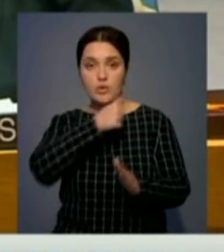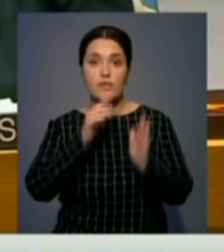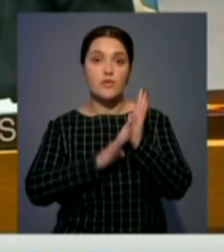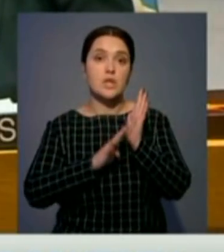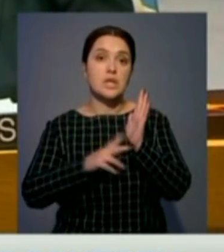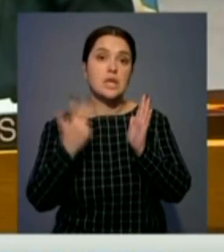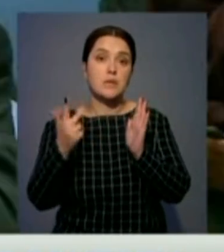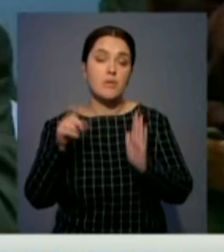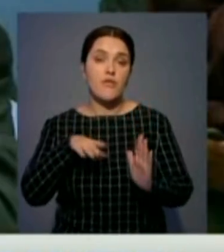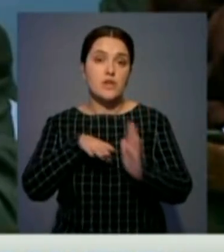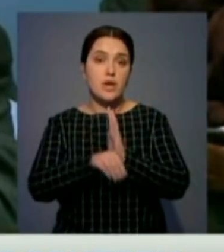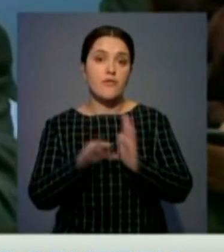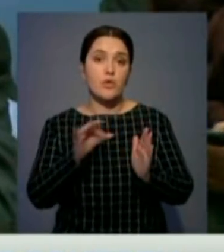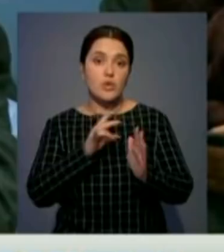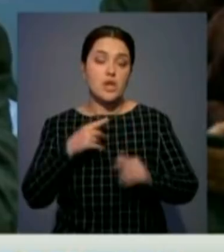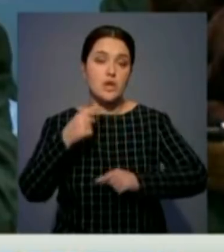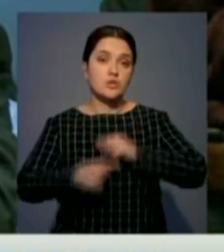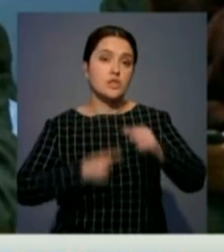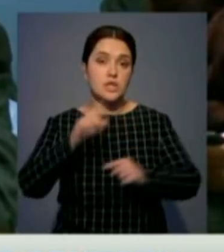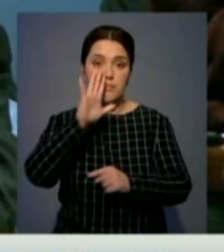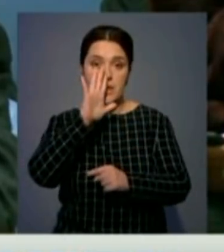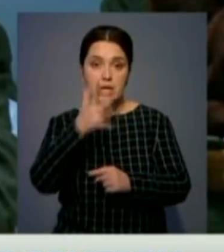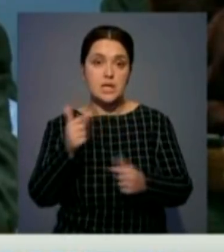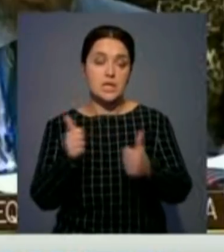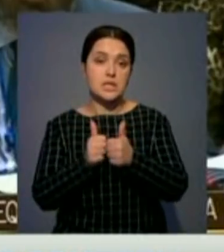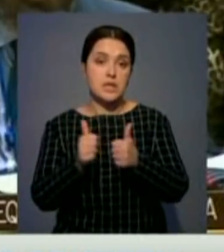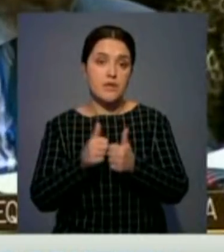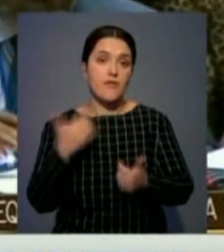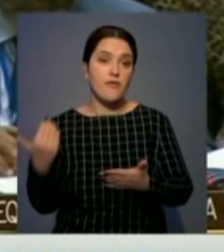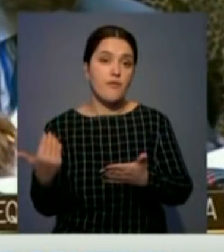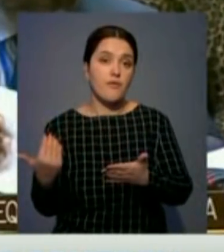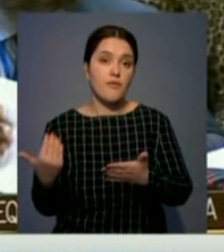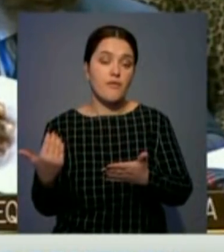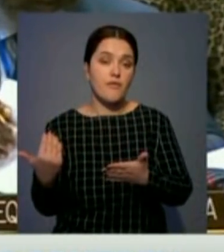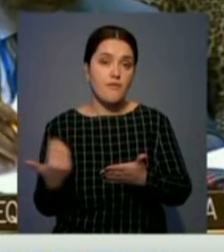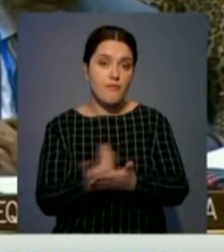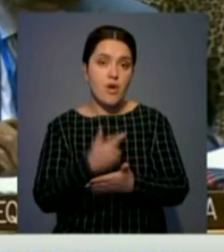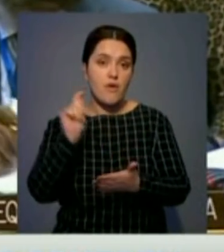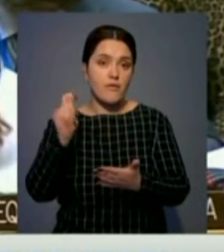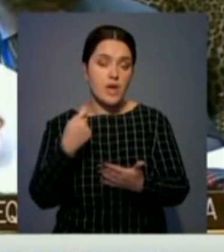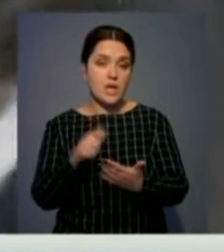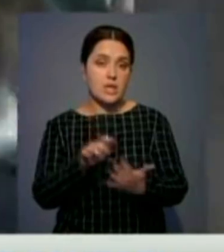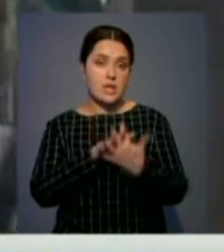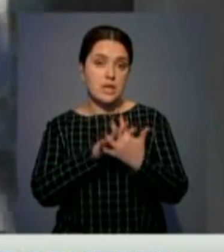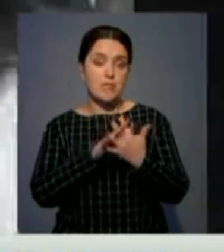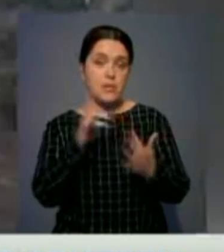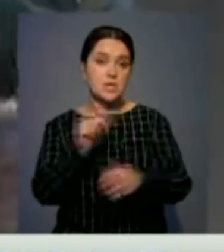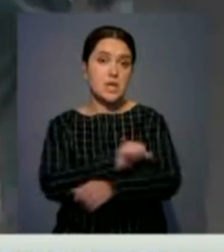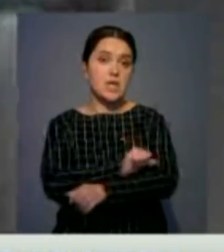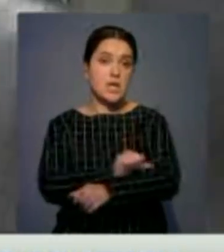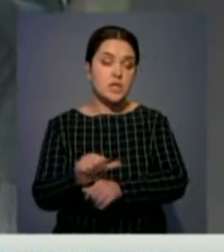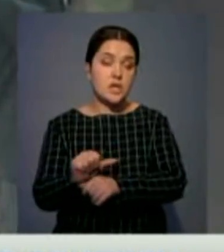В 93-м страна вошла в ООН, а еще через 5 лет между соседями возобновилось вооруженное противостояние